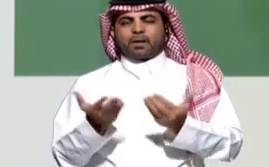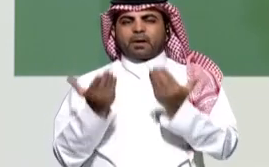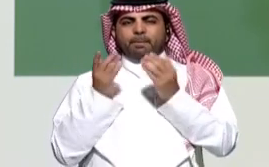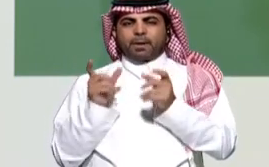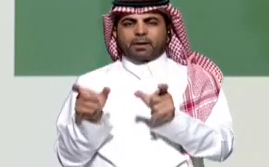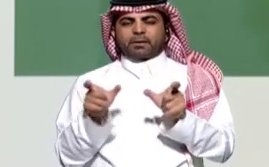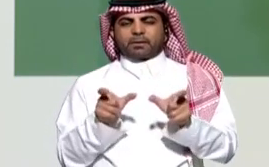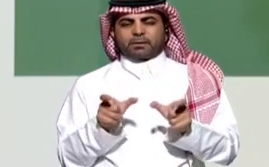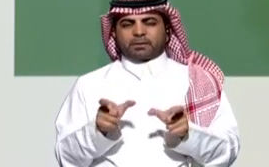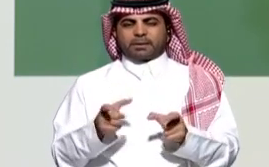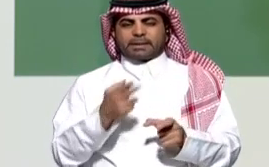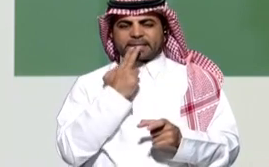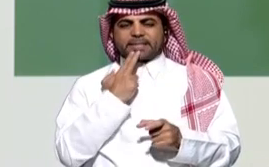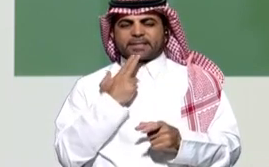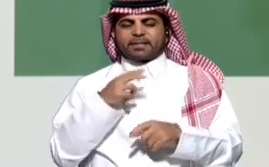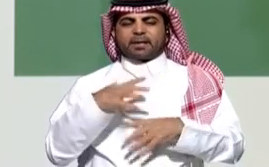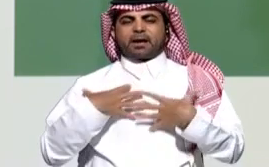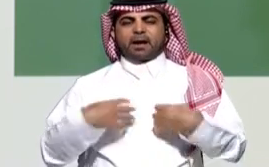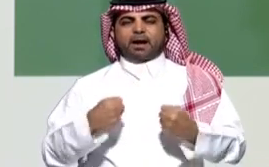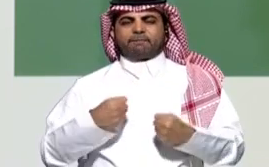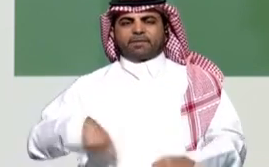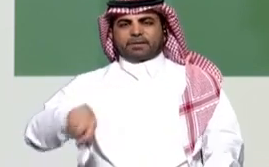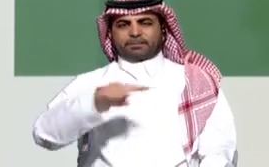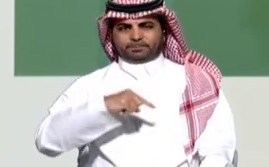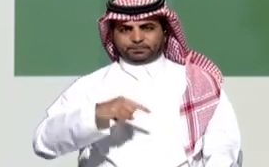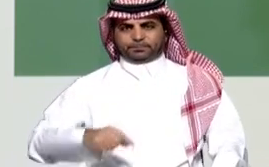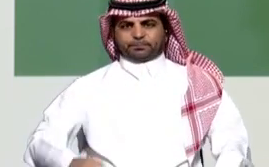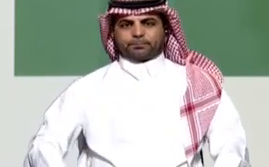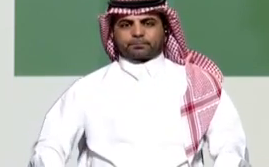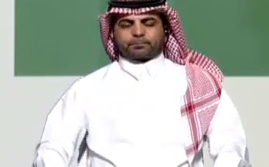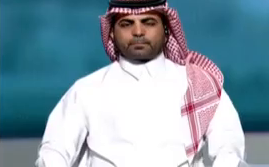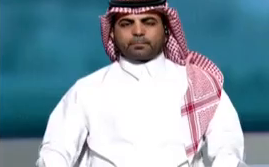من بعد الإصابة به عافية للجميع.